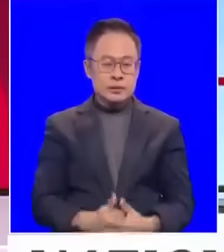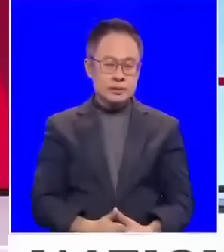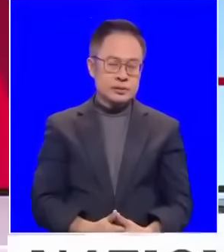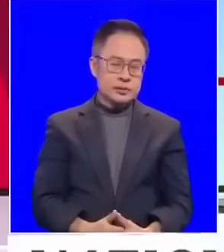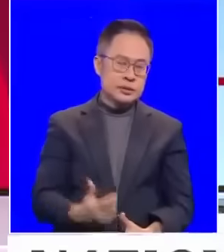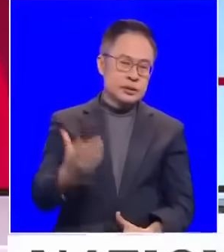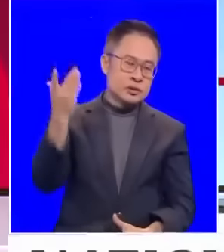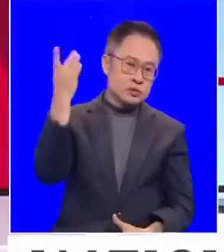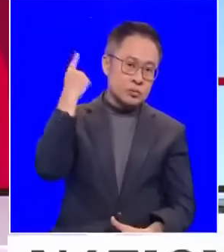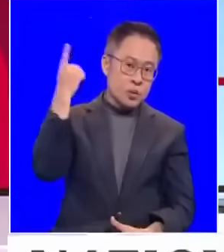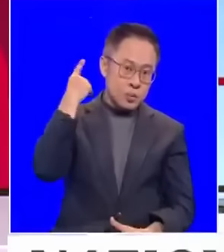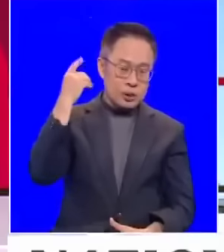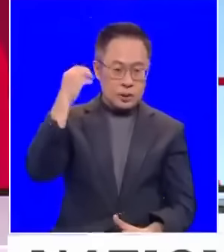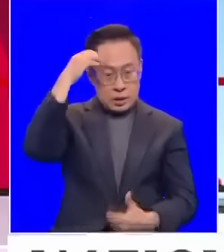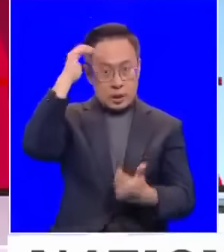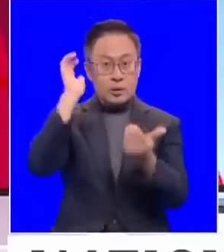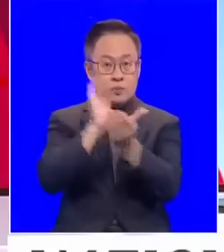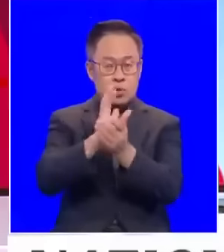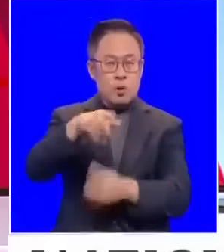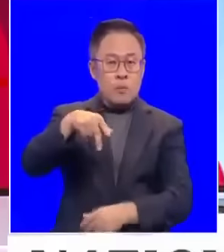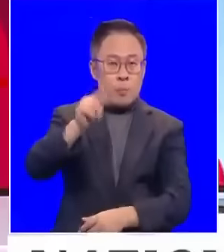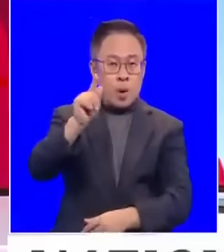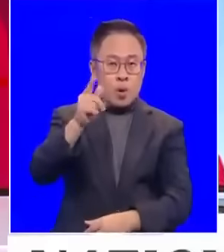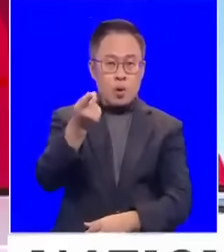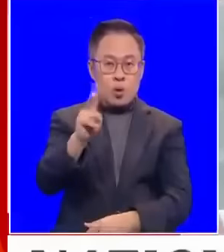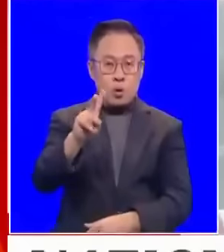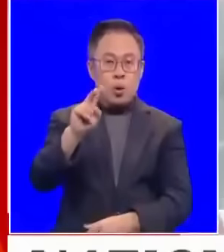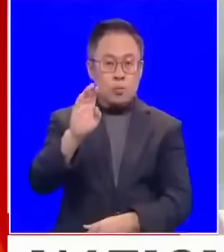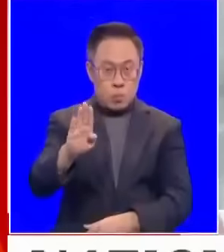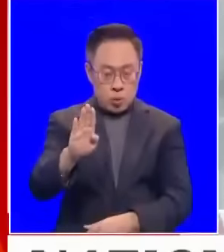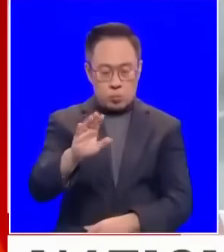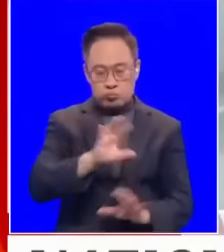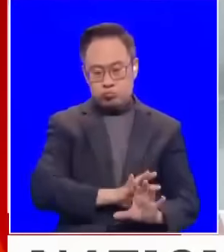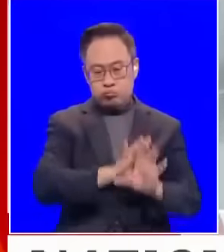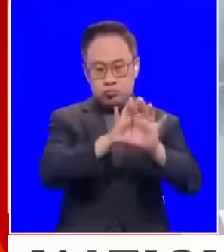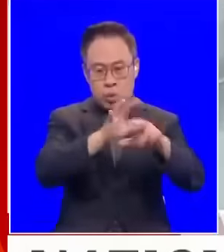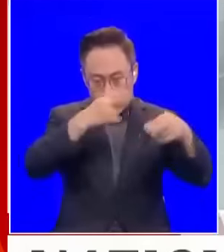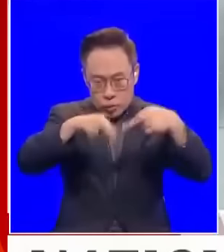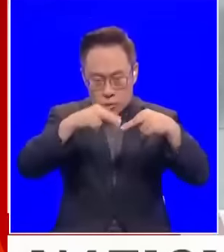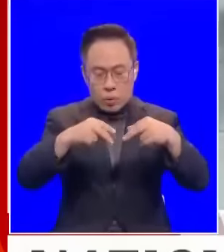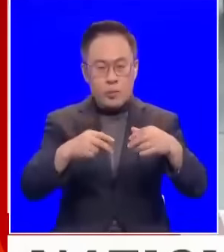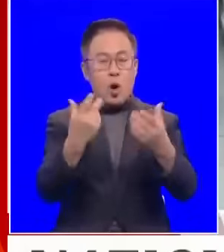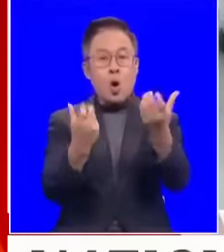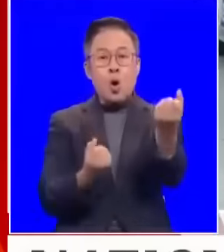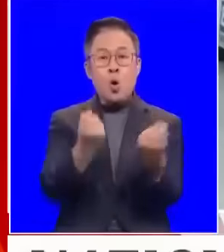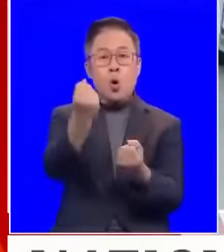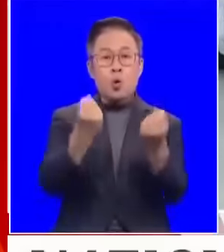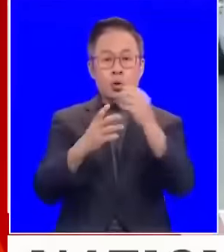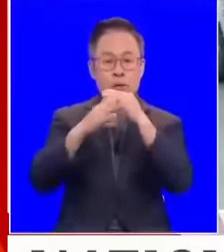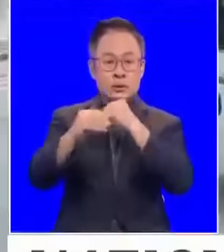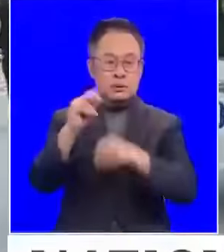องนะคะตำรวจบก.ปคบ.เนี่ยนะคะก็นำกำลังไปเข้าอายัดรถหรูของคุณ